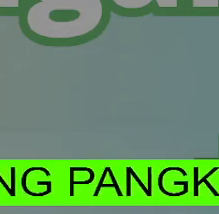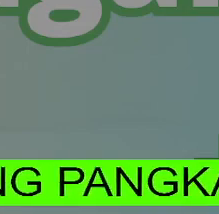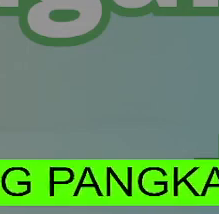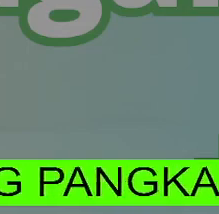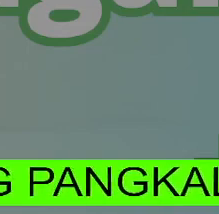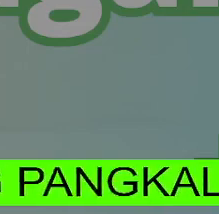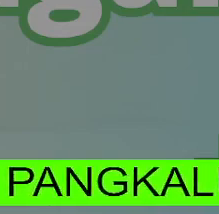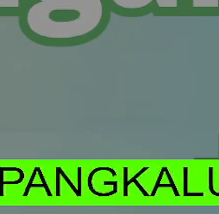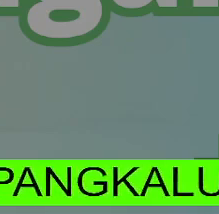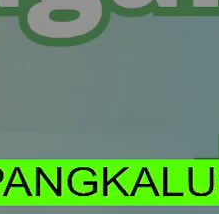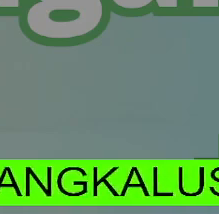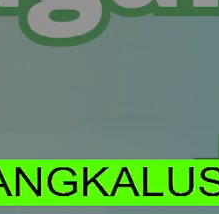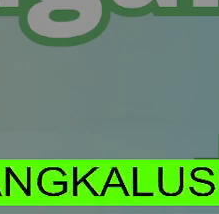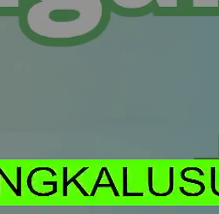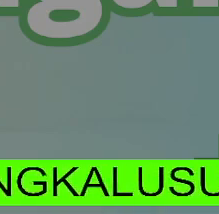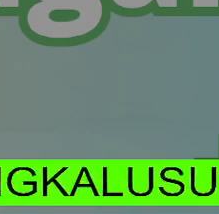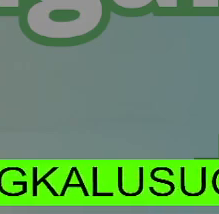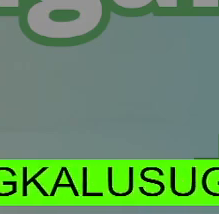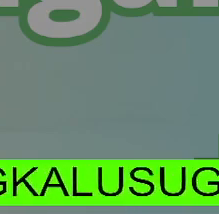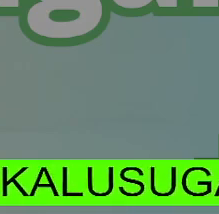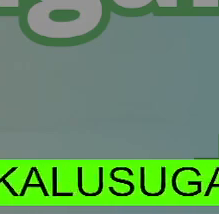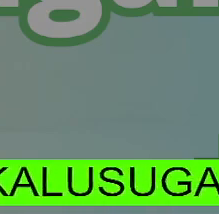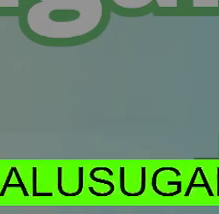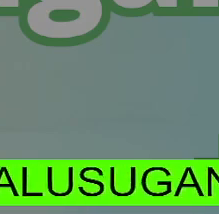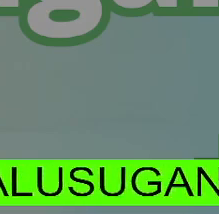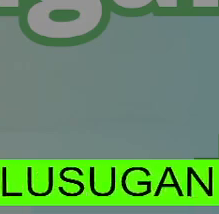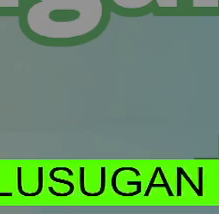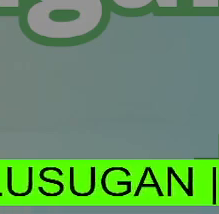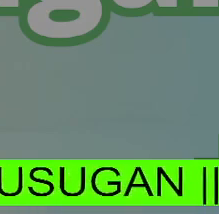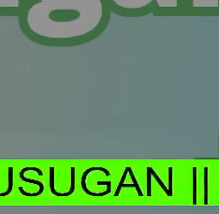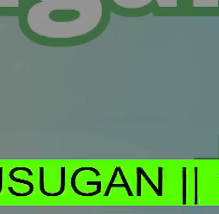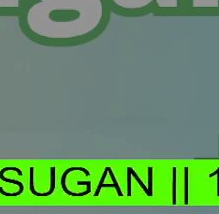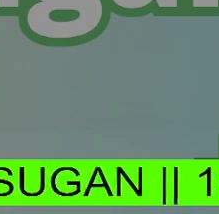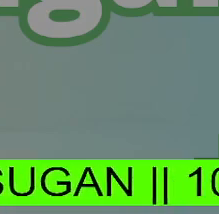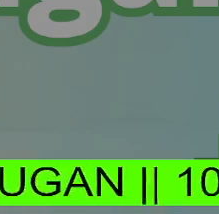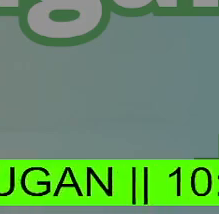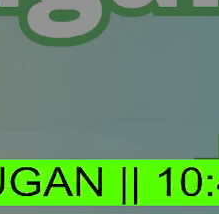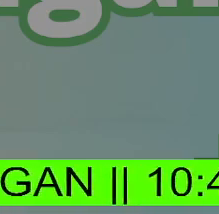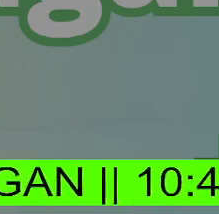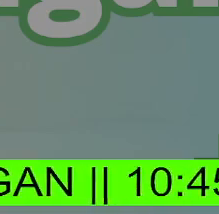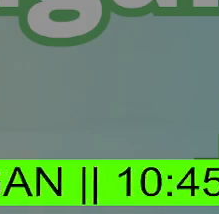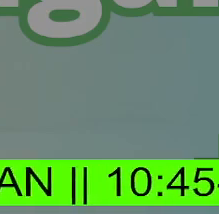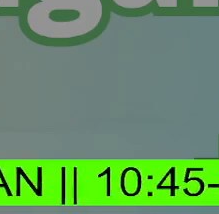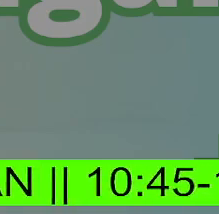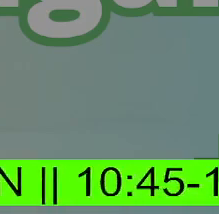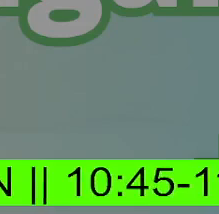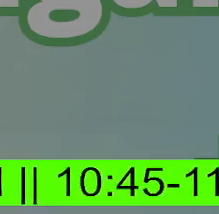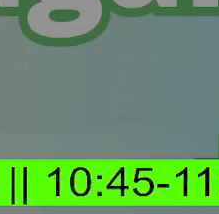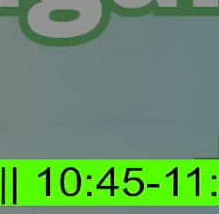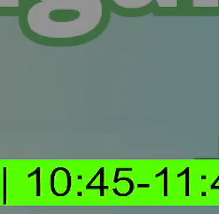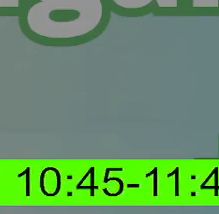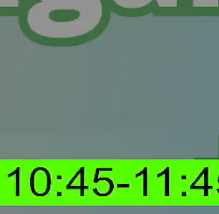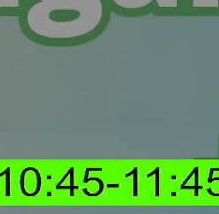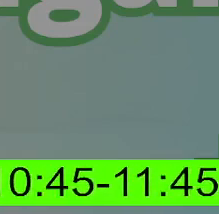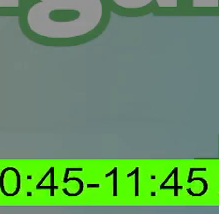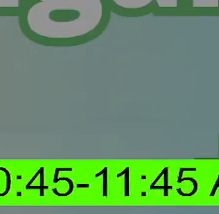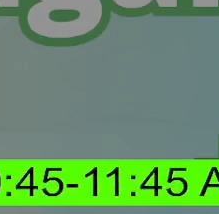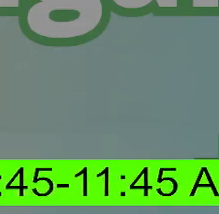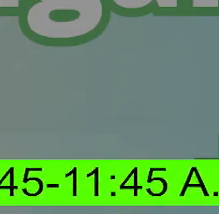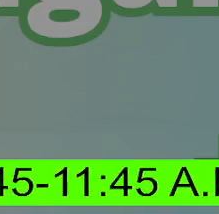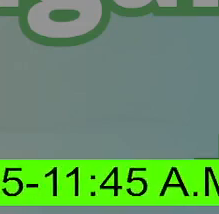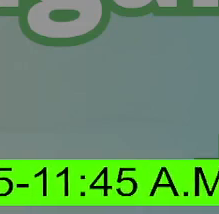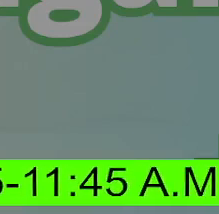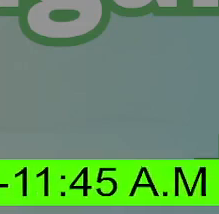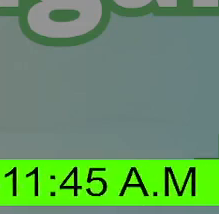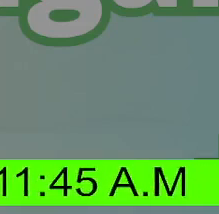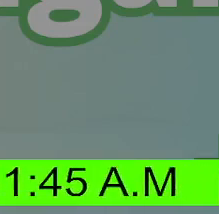maraming nagluluto ng munggo sa tanong ko din yan eh O totoo ba yan tanong ko din yan bakit daw minsan kya Nagluto ka